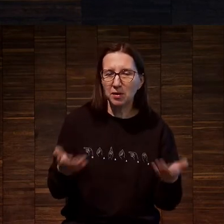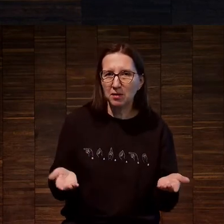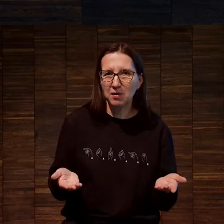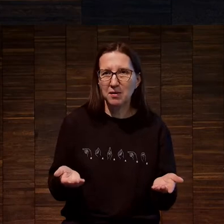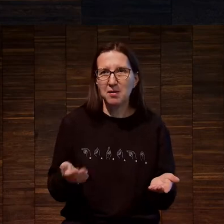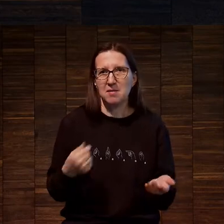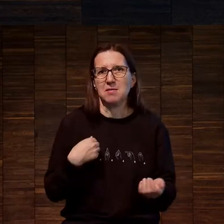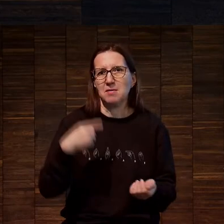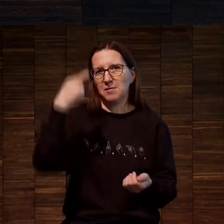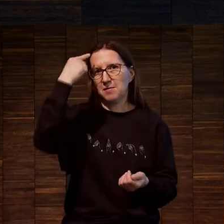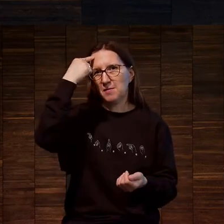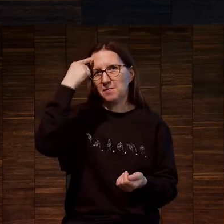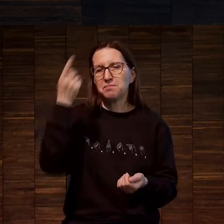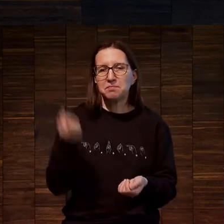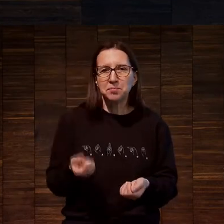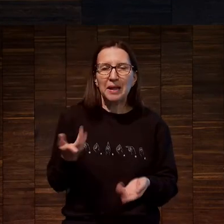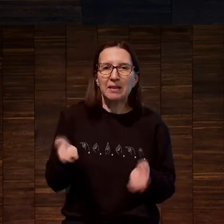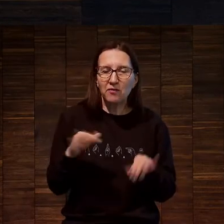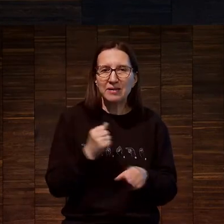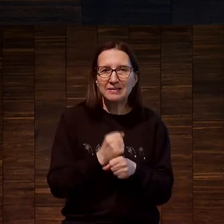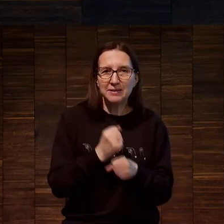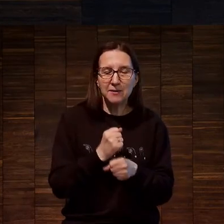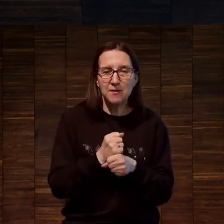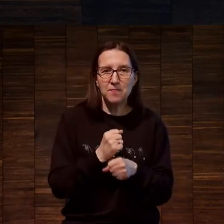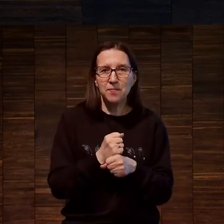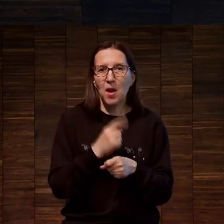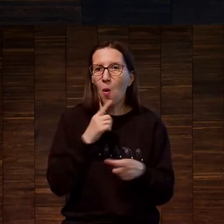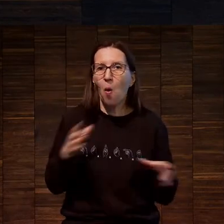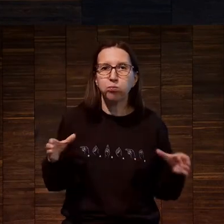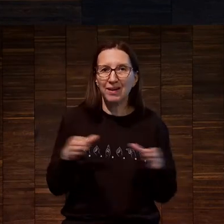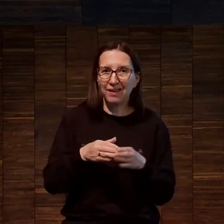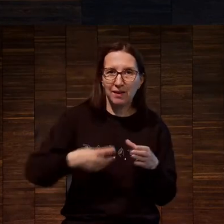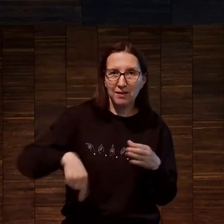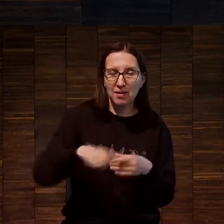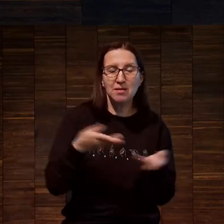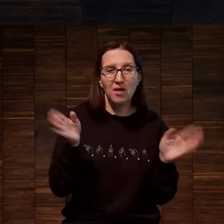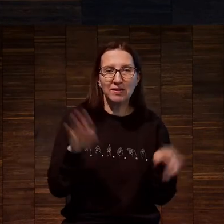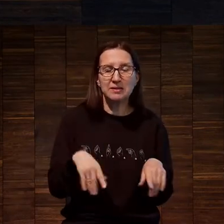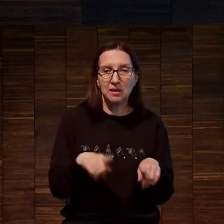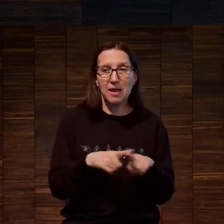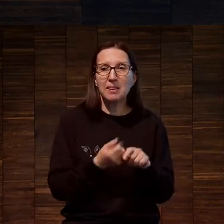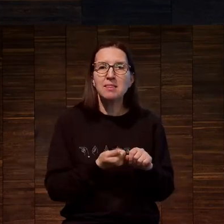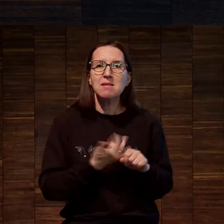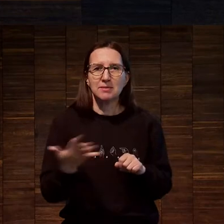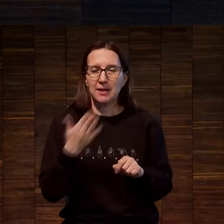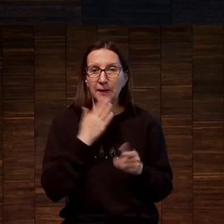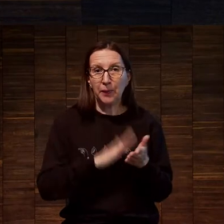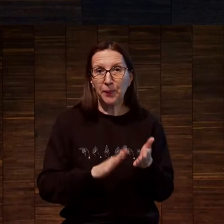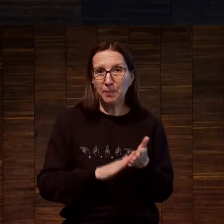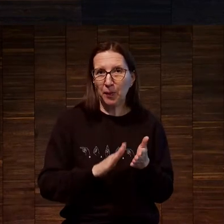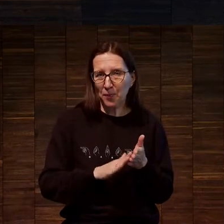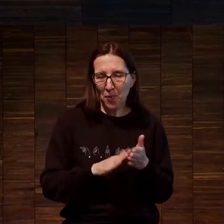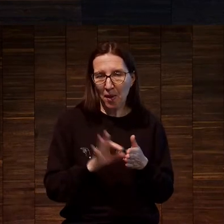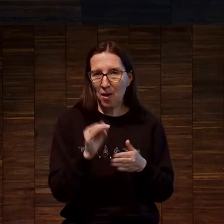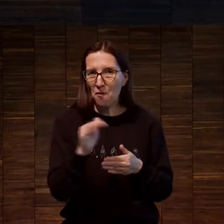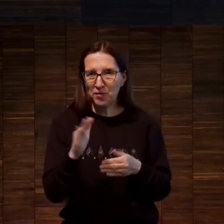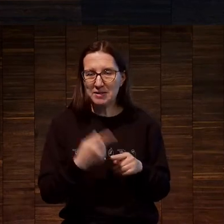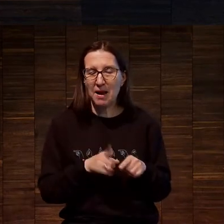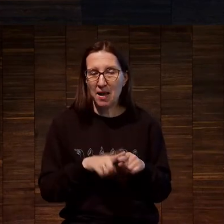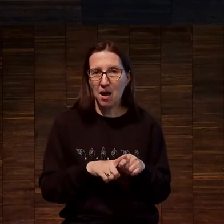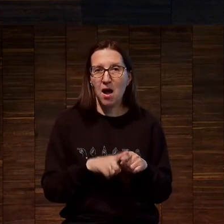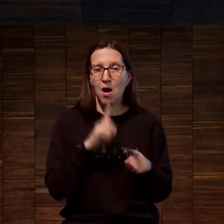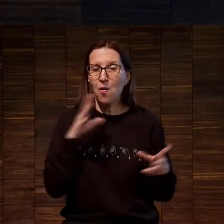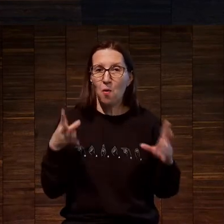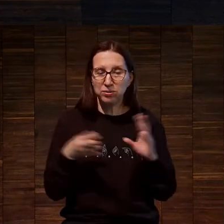меня появляется идея сделать серию, объединить всех, сделать серию подпольных этих маркетов, объединить их на одной карте.